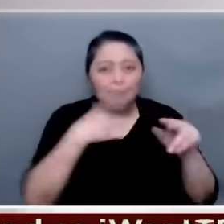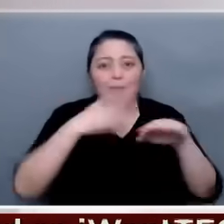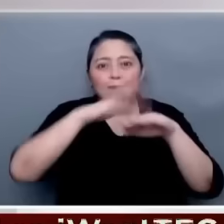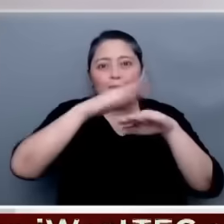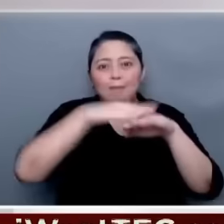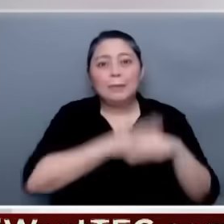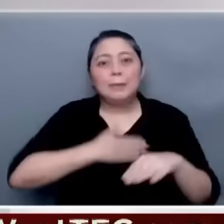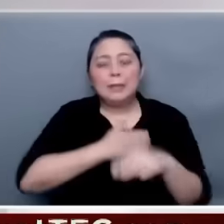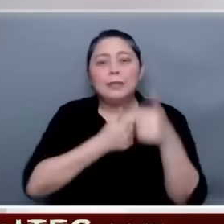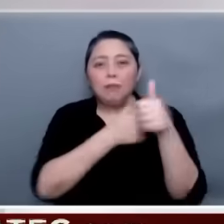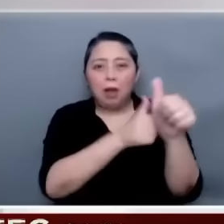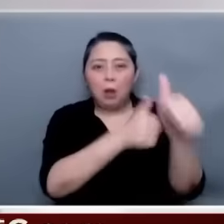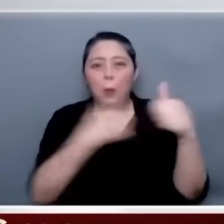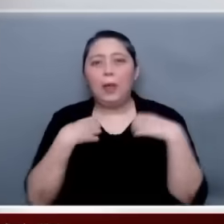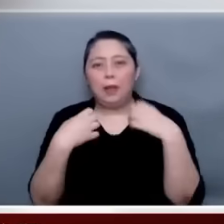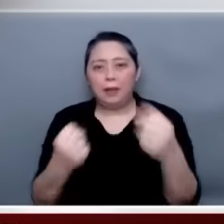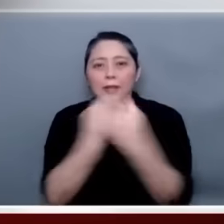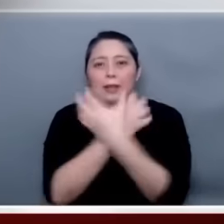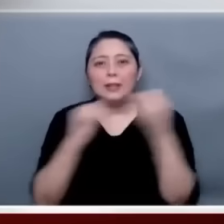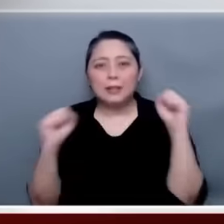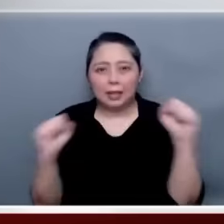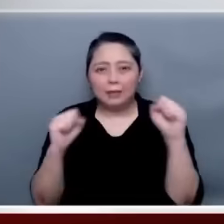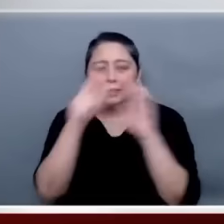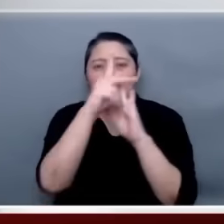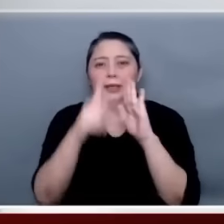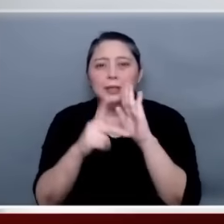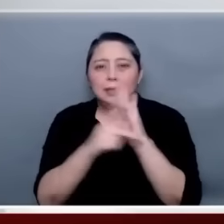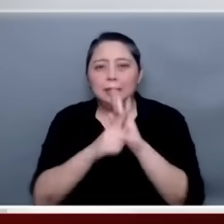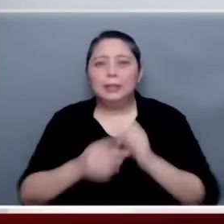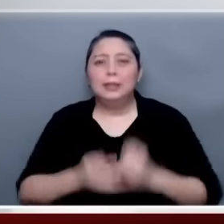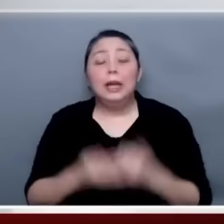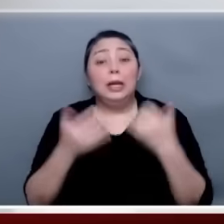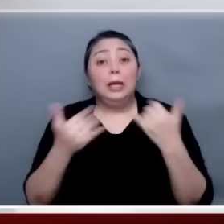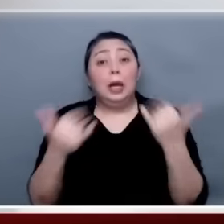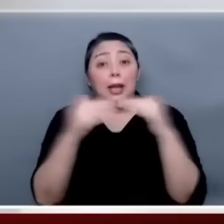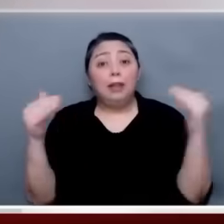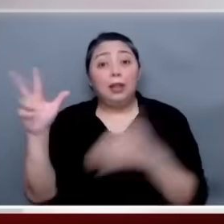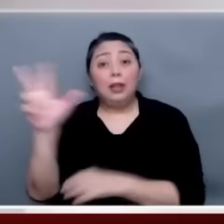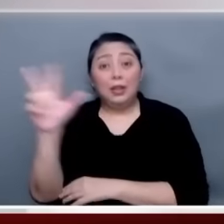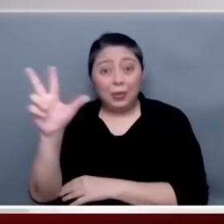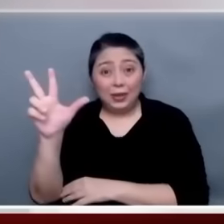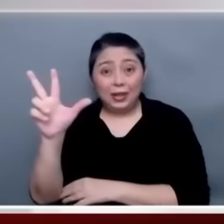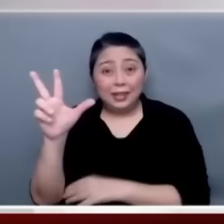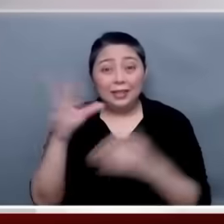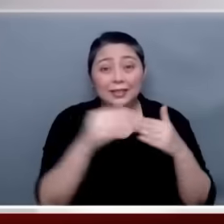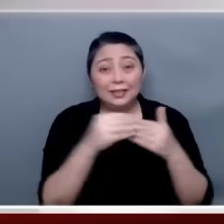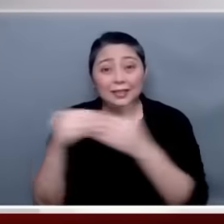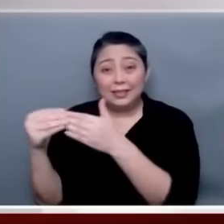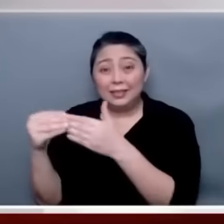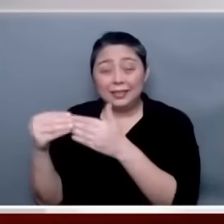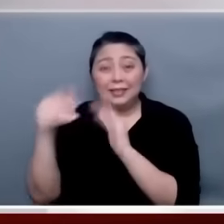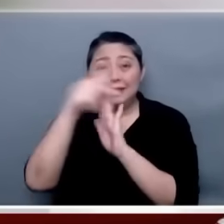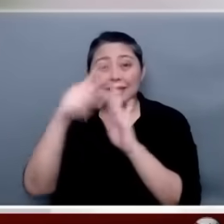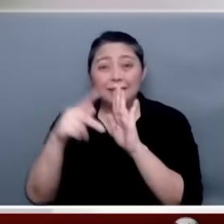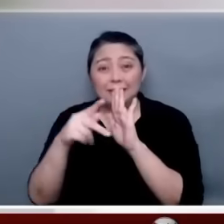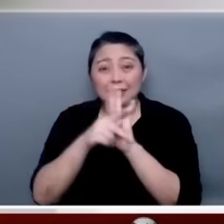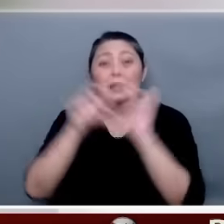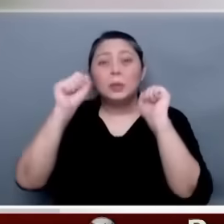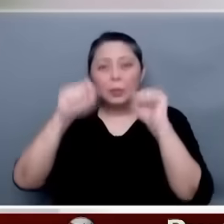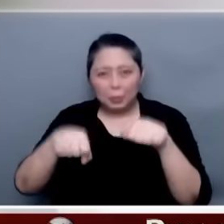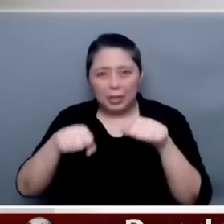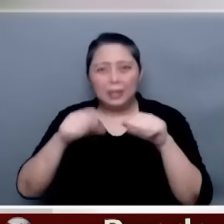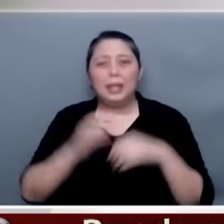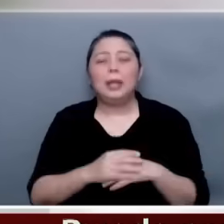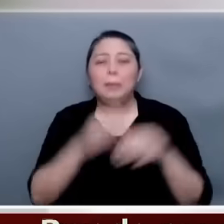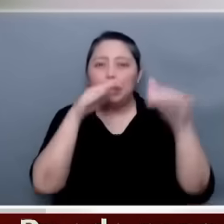Isang ektarya ang laki ng open area at base sa Alert Level 3 guidelines, pwede silang magpapasok ng hindi lalagpas sa 5,000